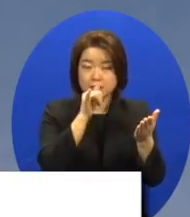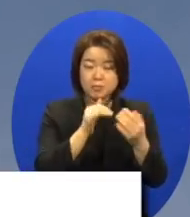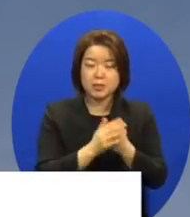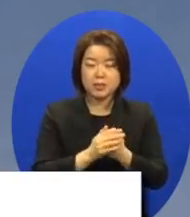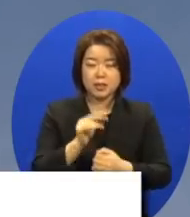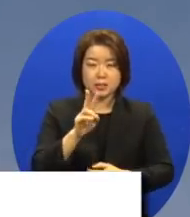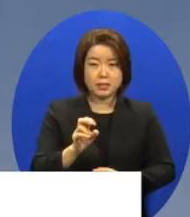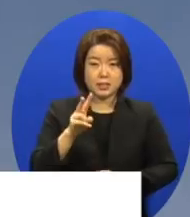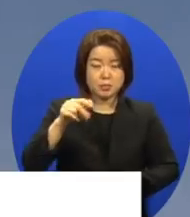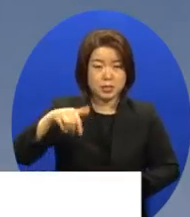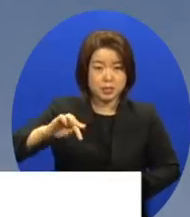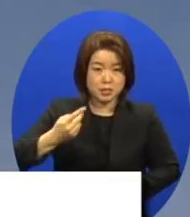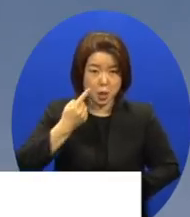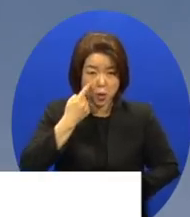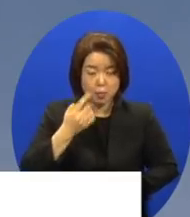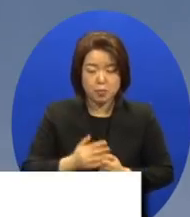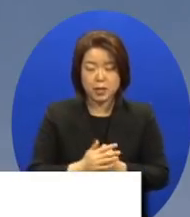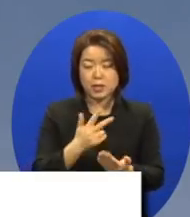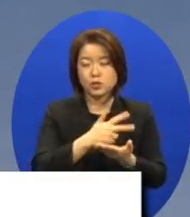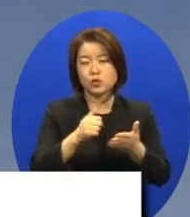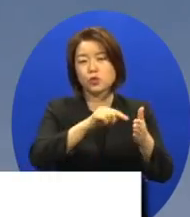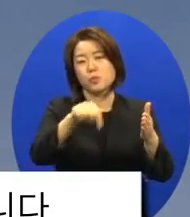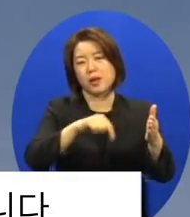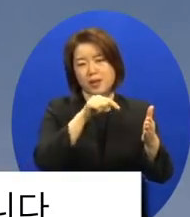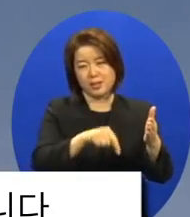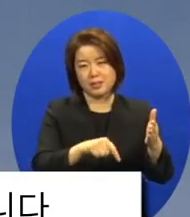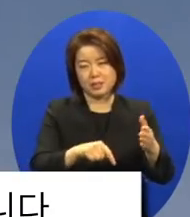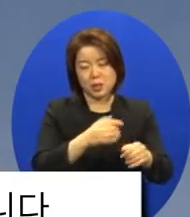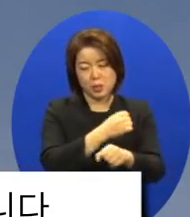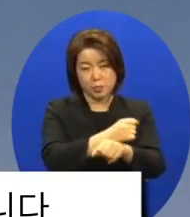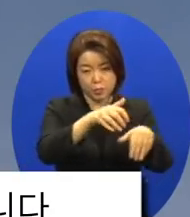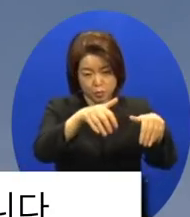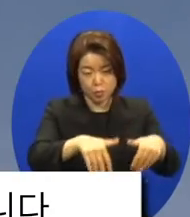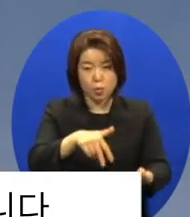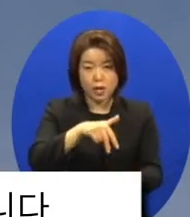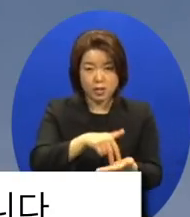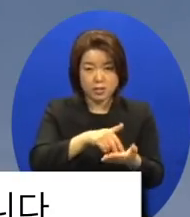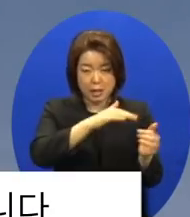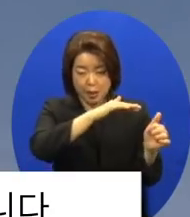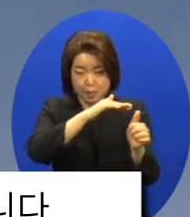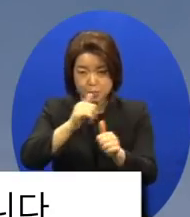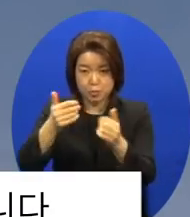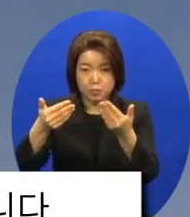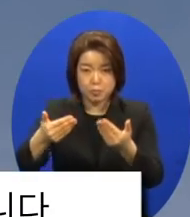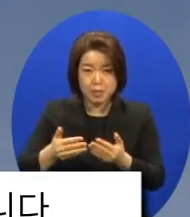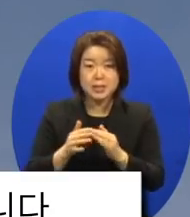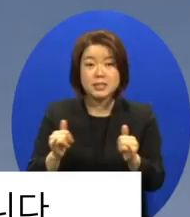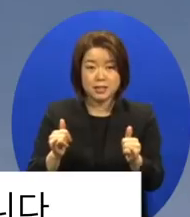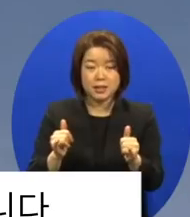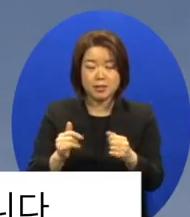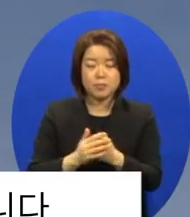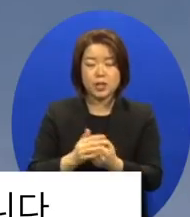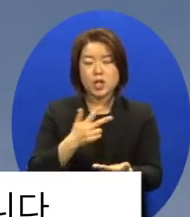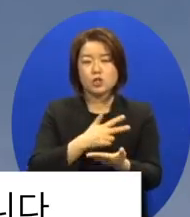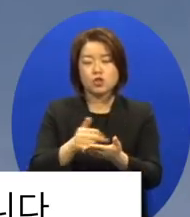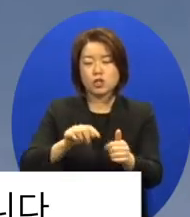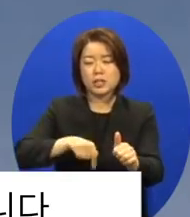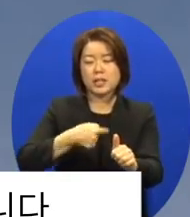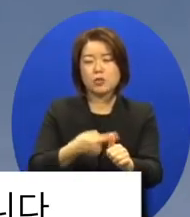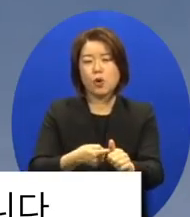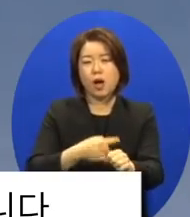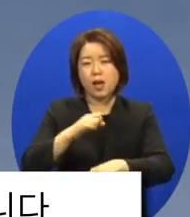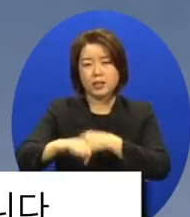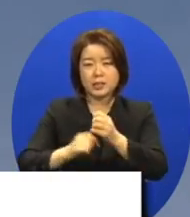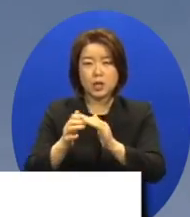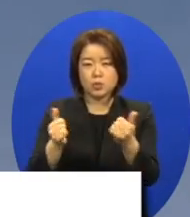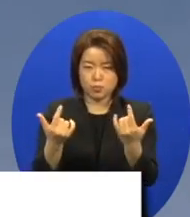22절에 주님 안에서 노예로 써 노예로서 부름을 받은 부르심을 받은 사람은 주님께 속한 자유인